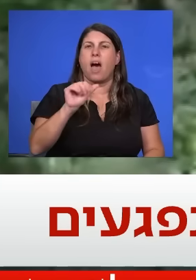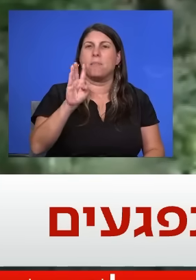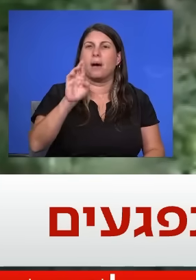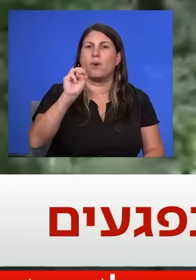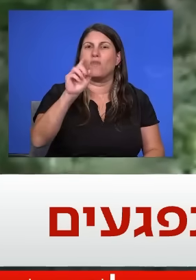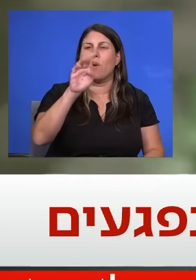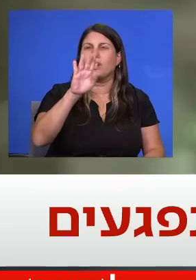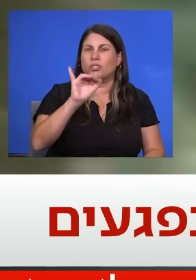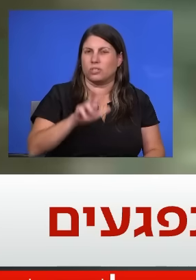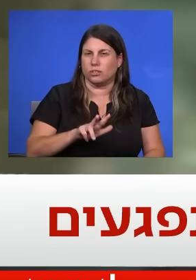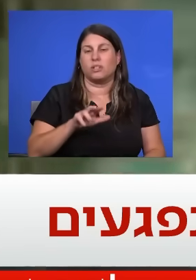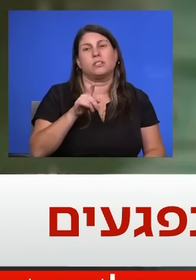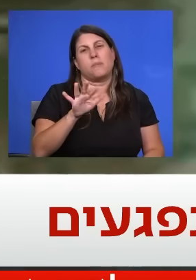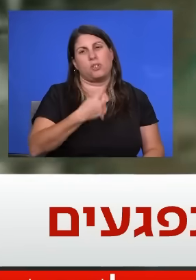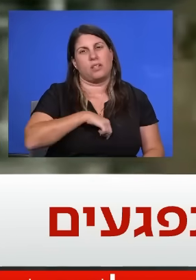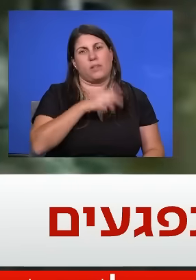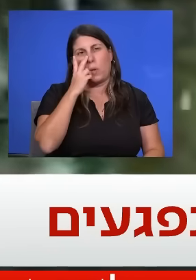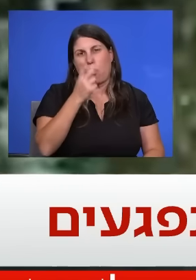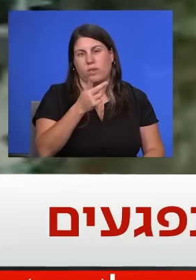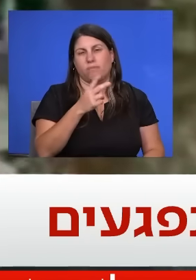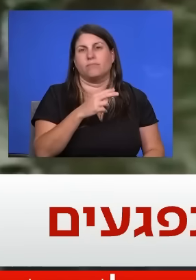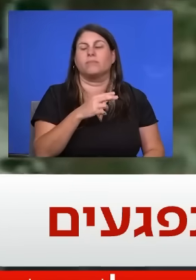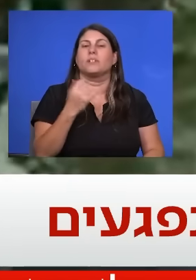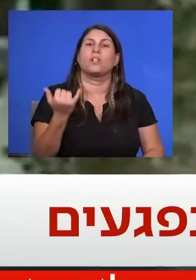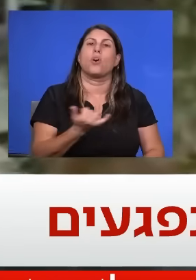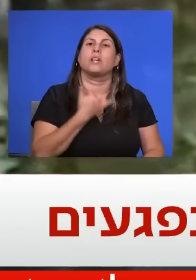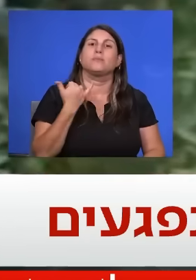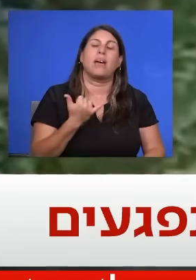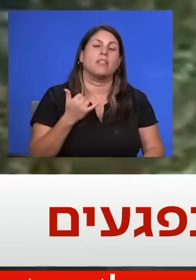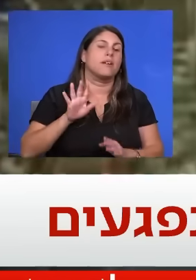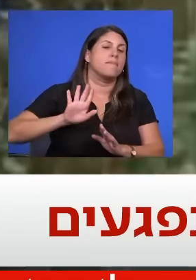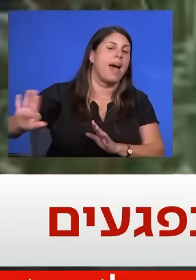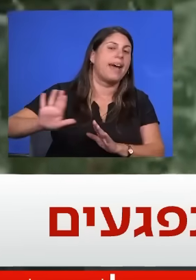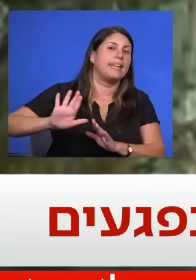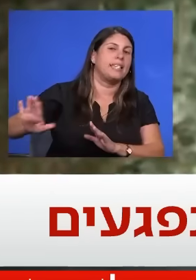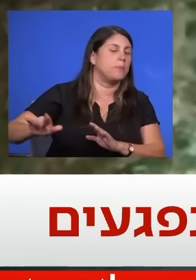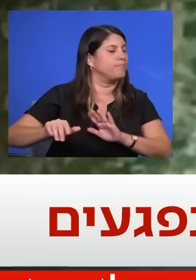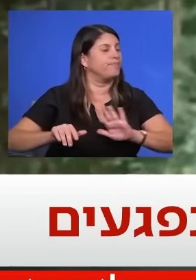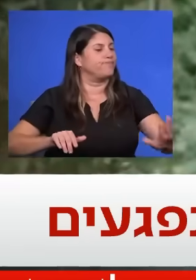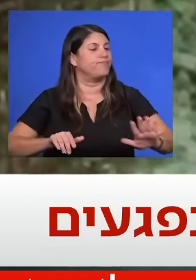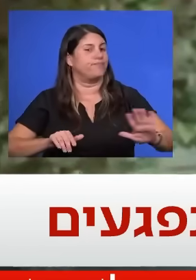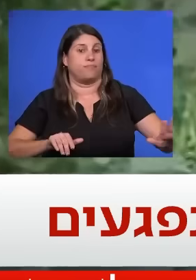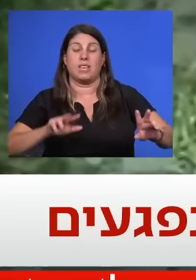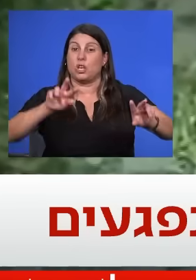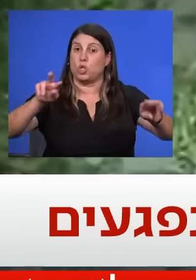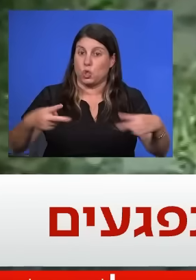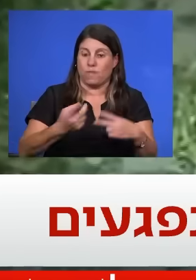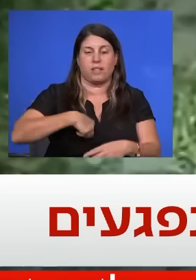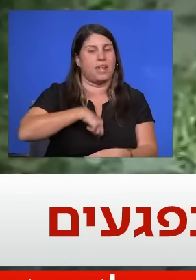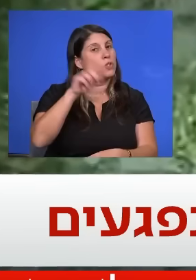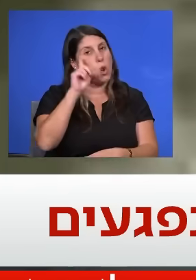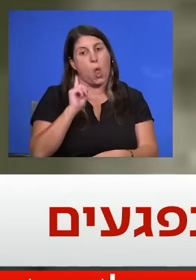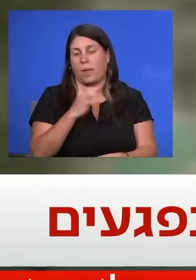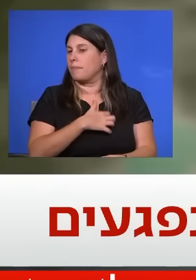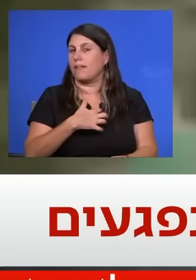שאנחנו רואים, וכל הזמן מרחיקים אותנו כאן כמה שיותר. שוב, אנחנו לא יודעים על נפגעים, וגם